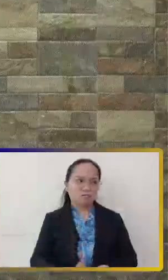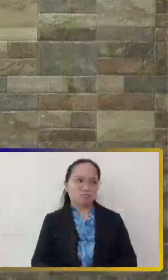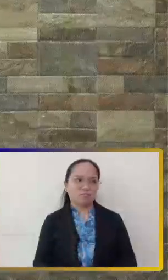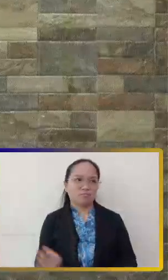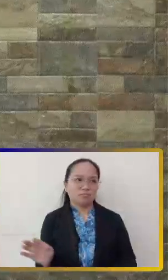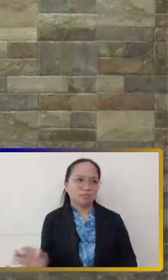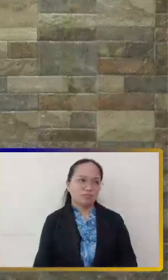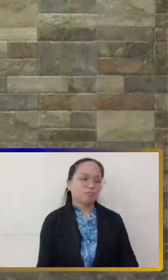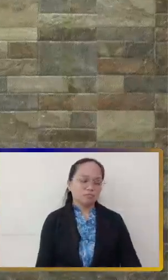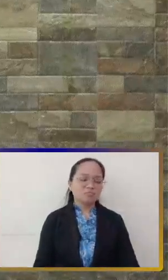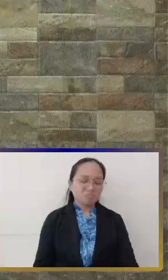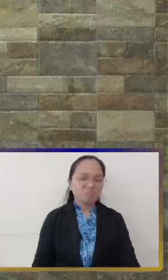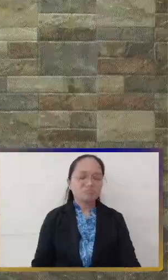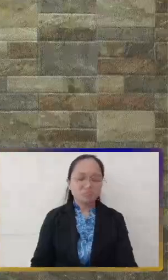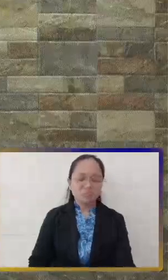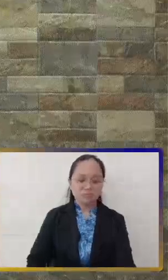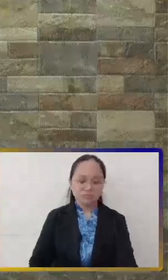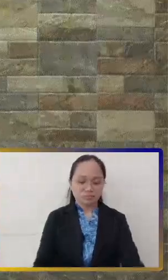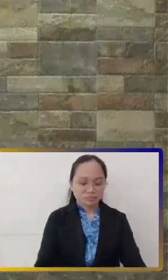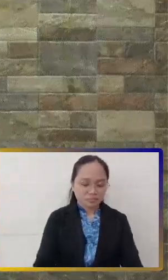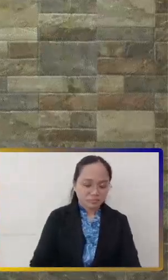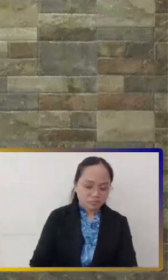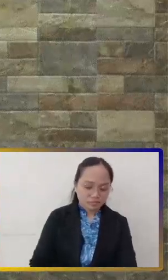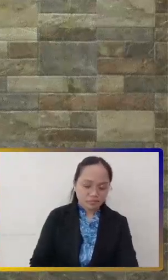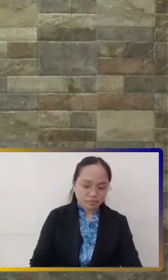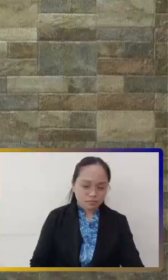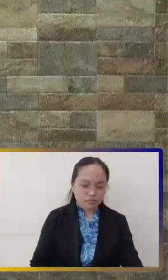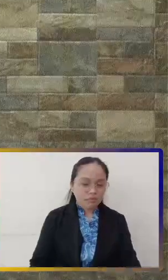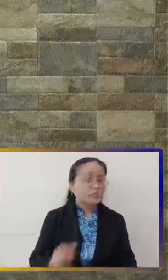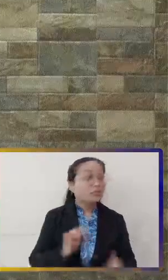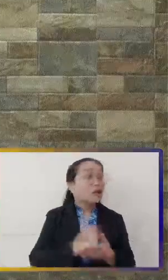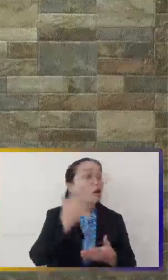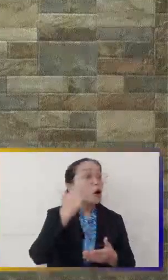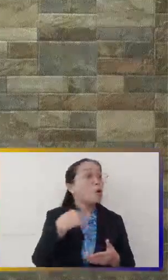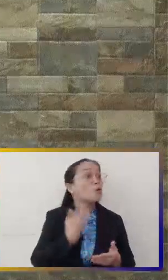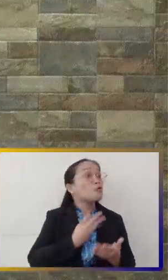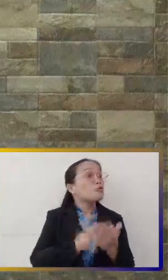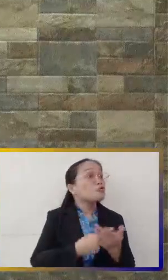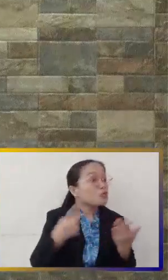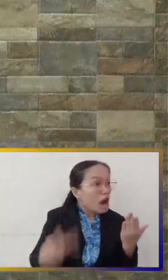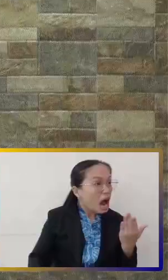That's why we fail. Kaya po tayo nag-fail,